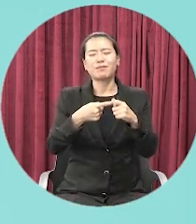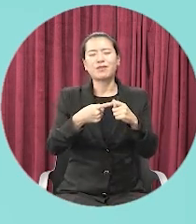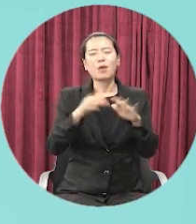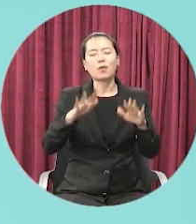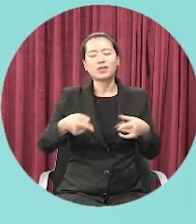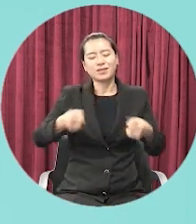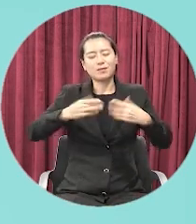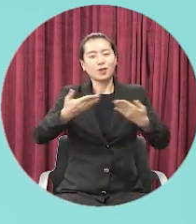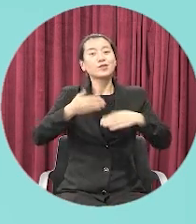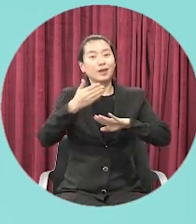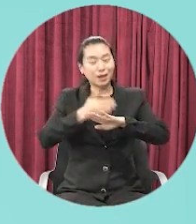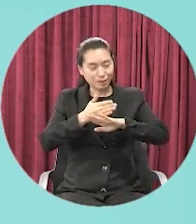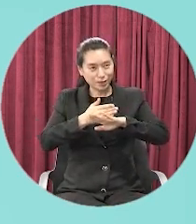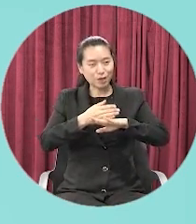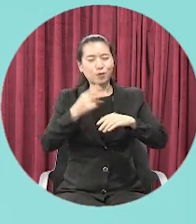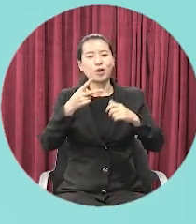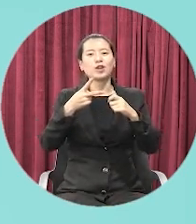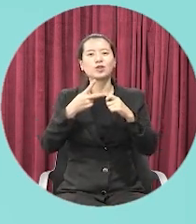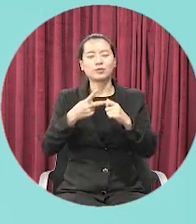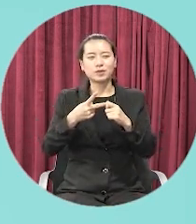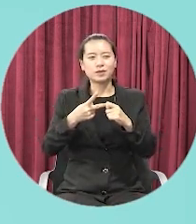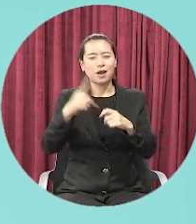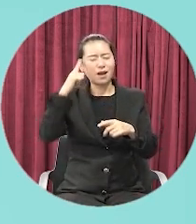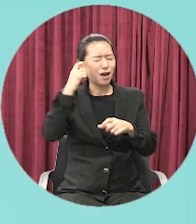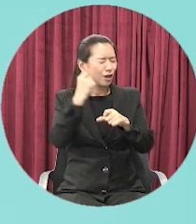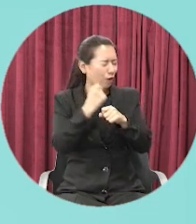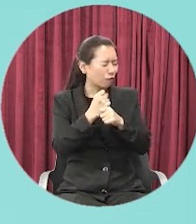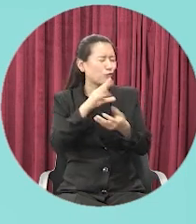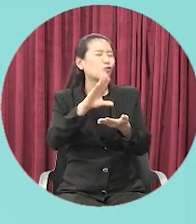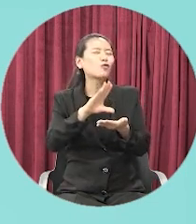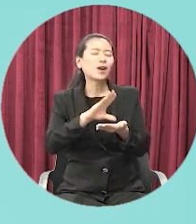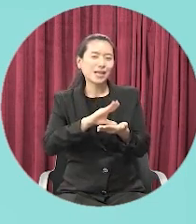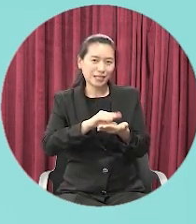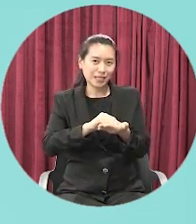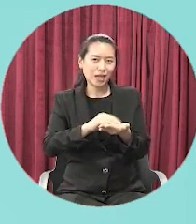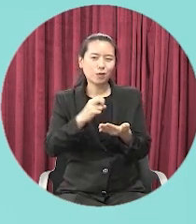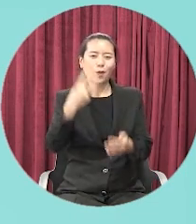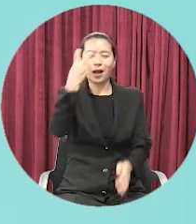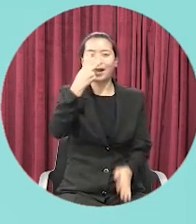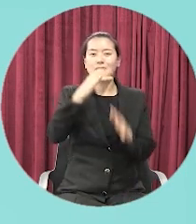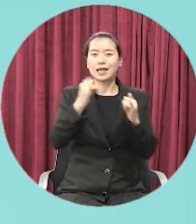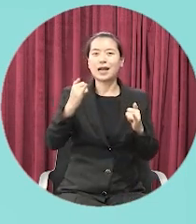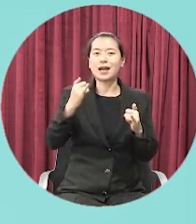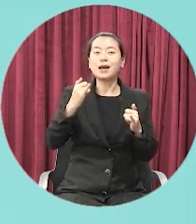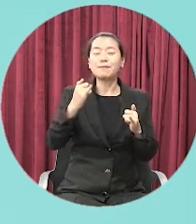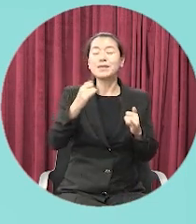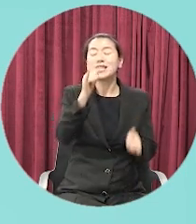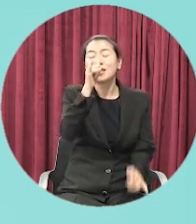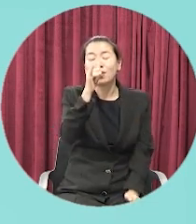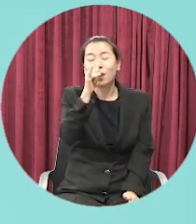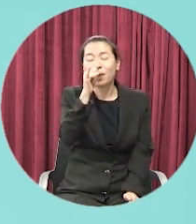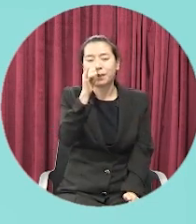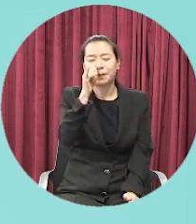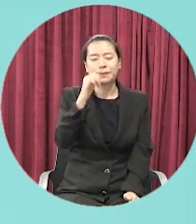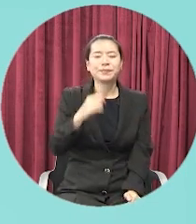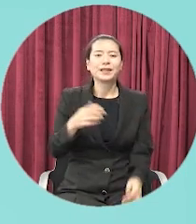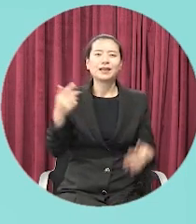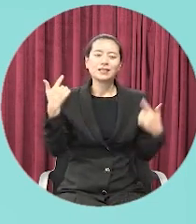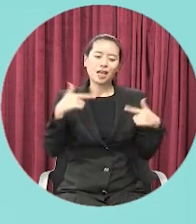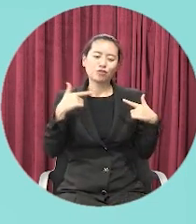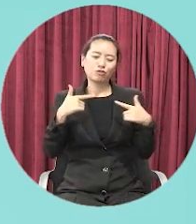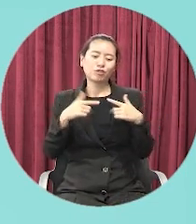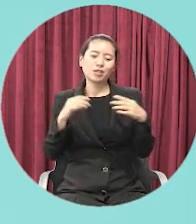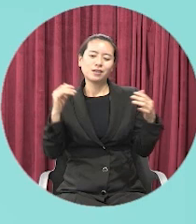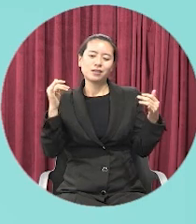어 저 연구소의 또 연구가 과정 칼 관리 담당자 가 있는데 좀 자주 소통을